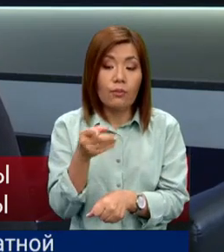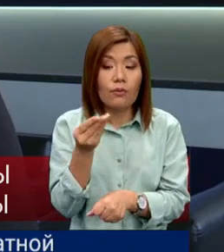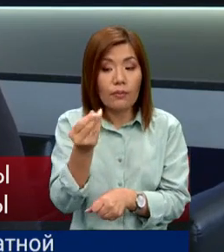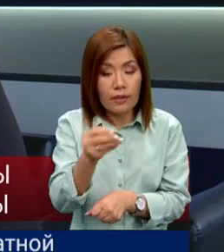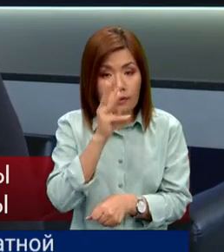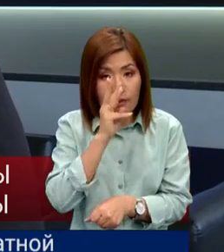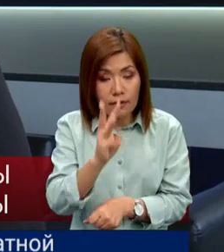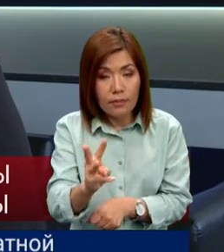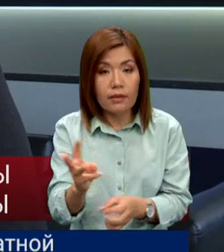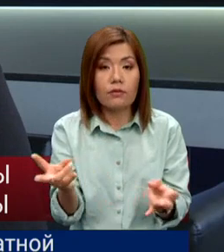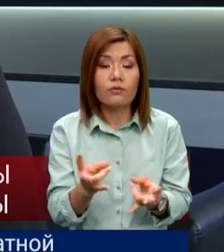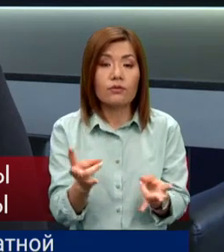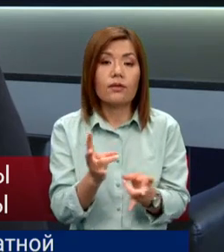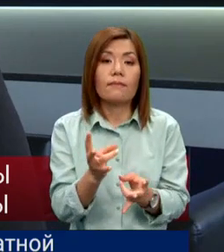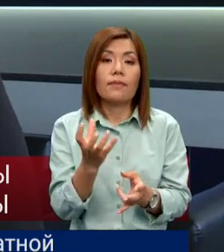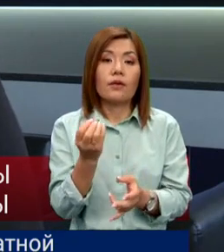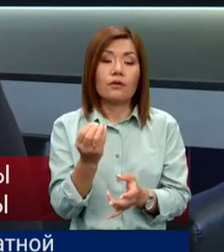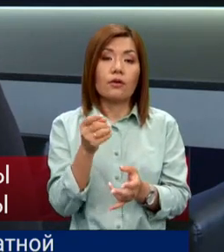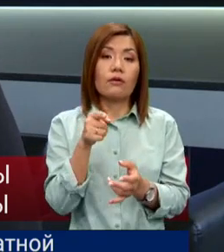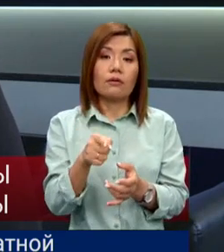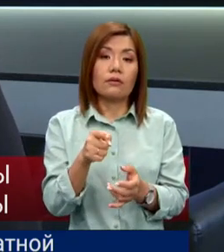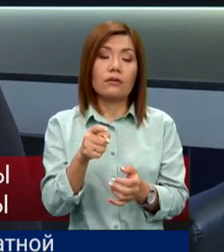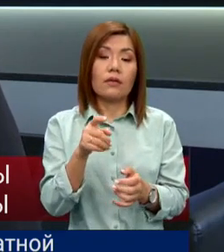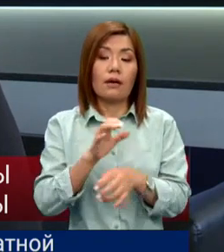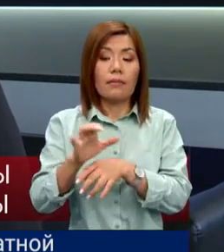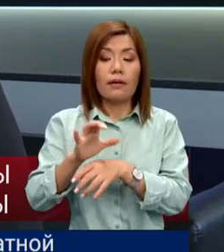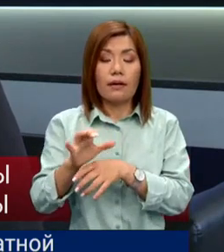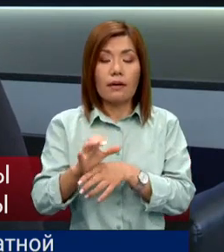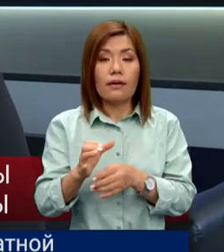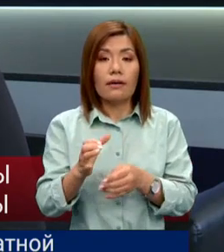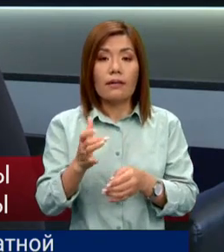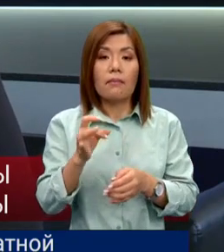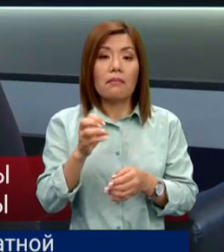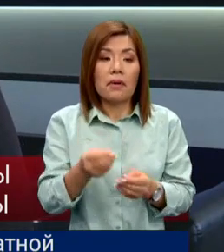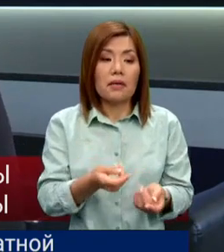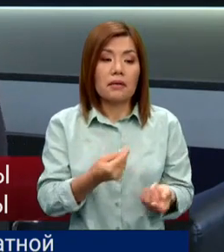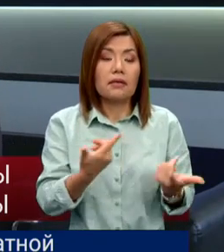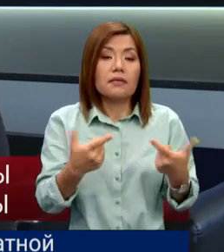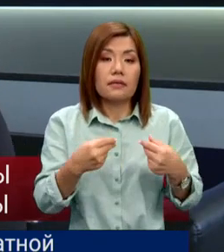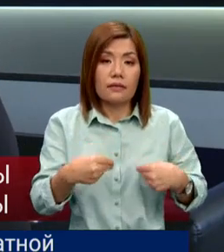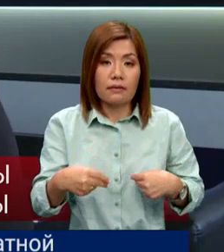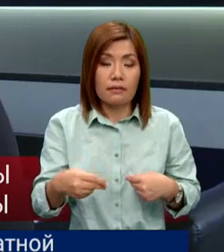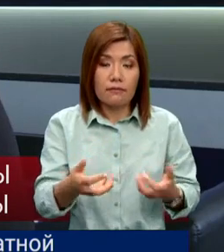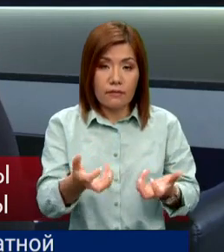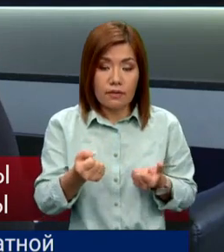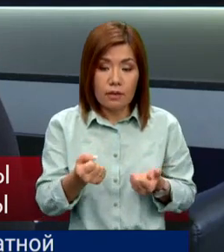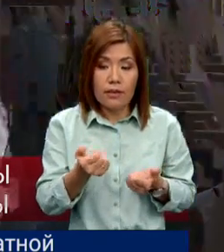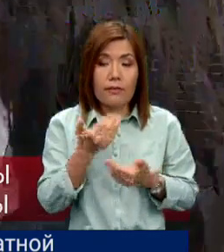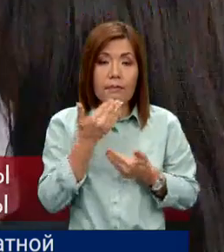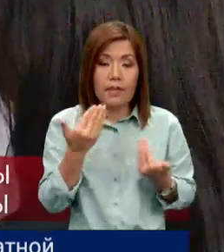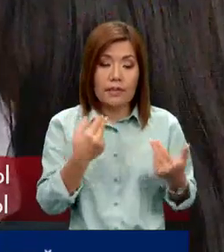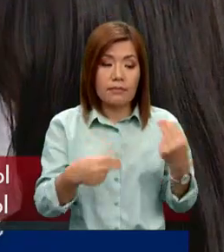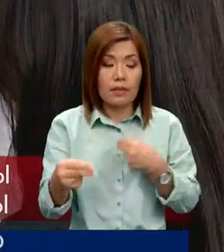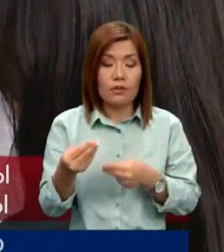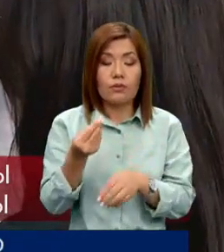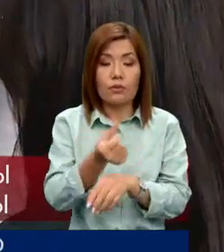керек. Оны сол ортасында шыққан парықты қайдан алады? Әрине олар соңғы сатып алушы төрейді.